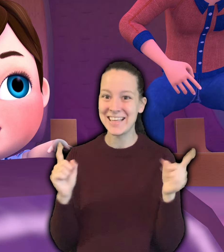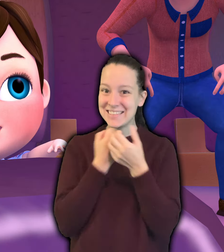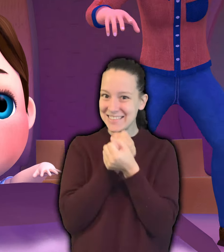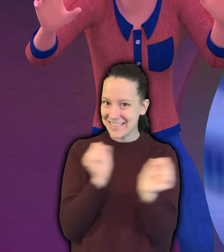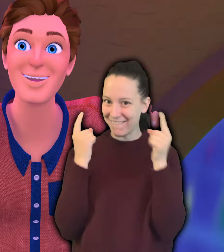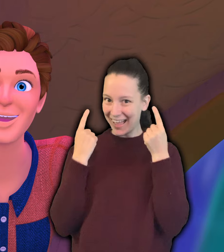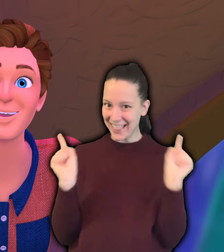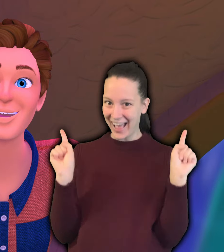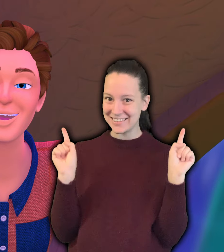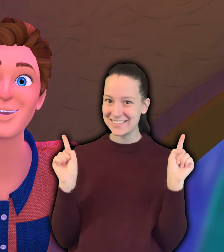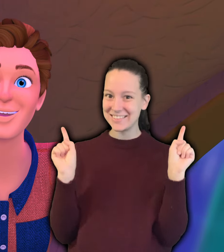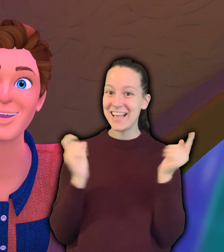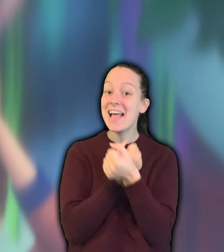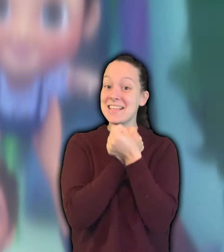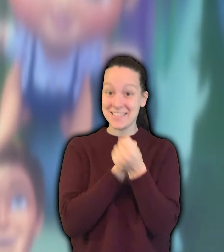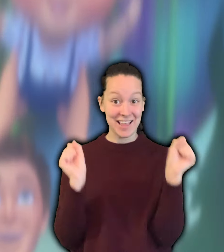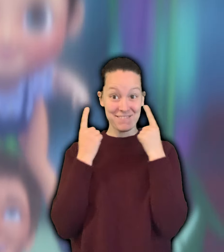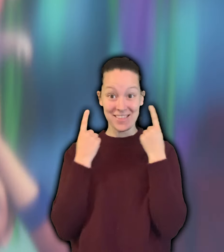もう